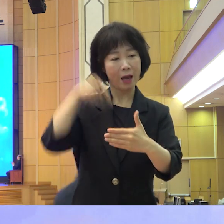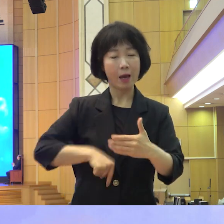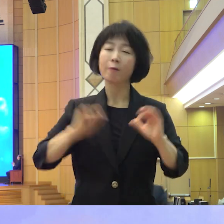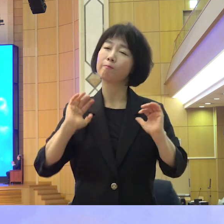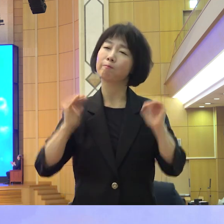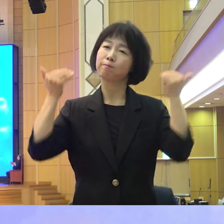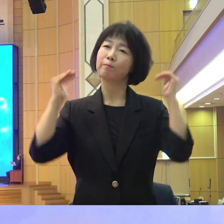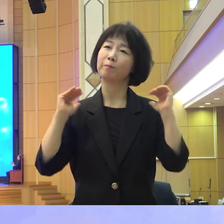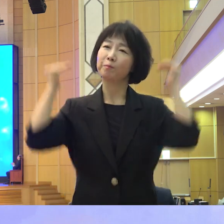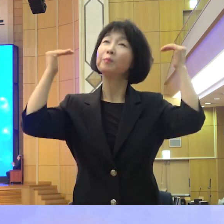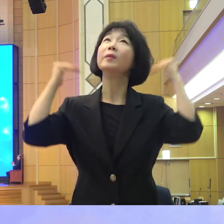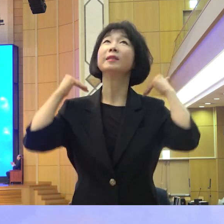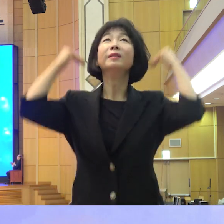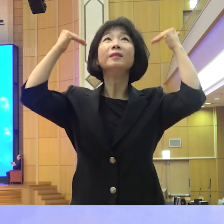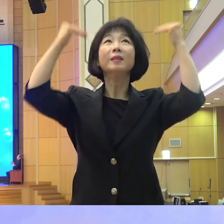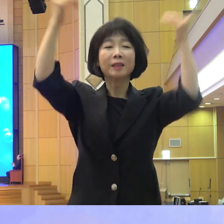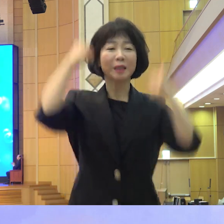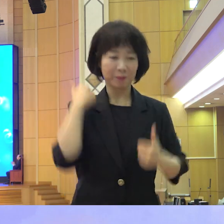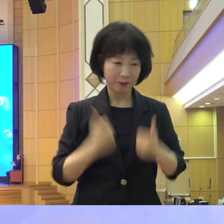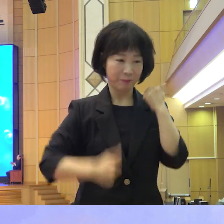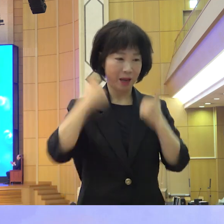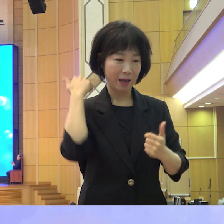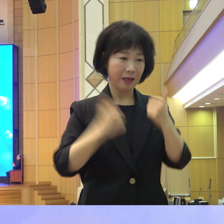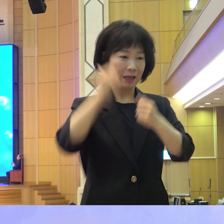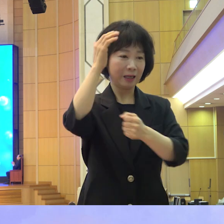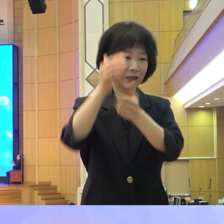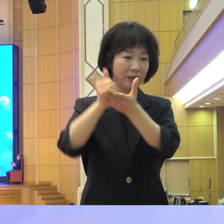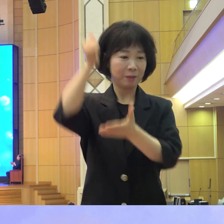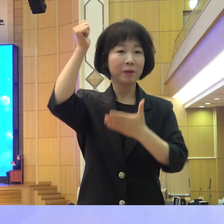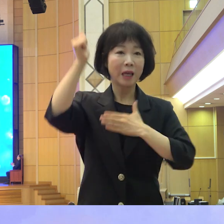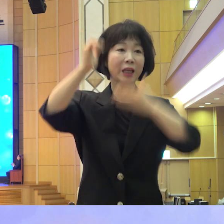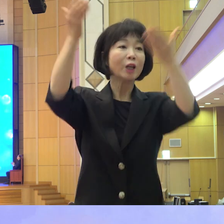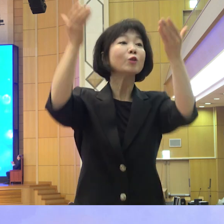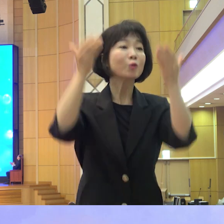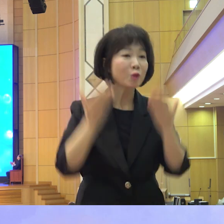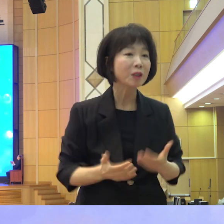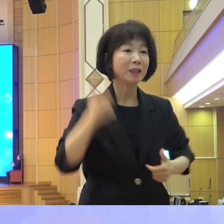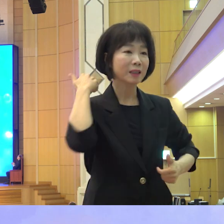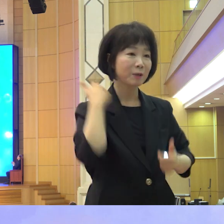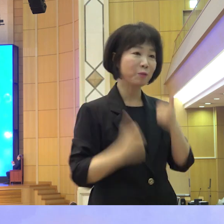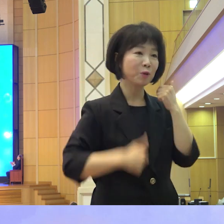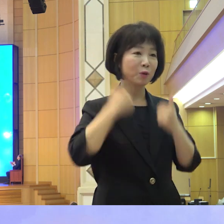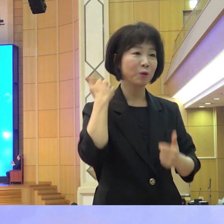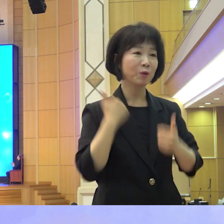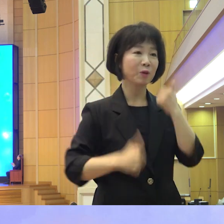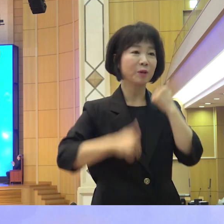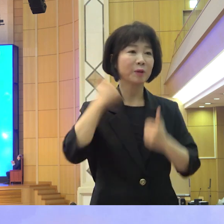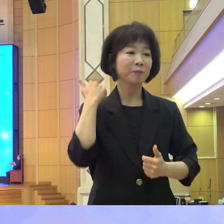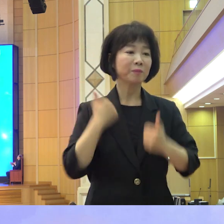마음속에 자라가는 기쁨, 하나님이 내게 주신 기쁨.